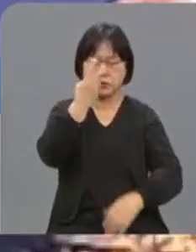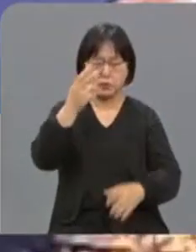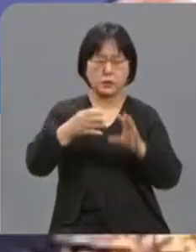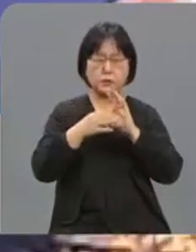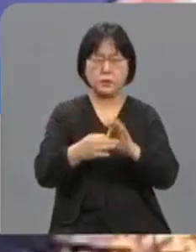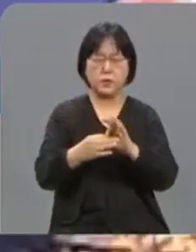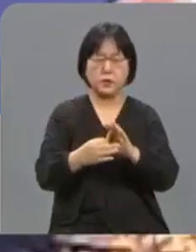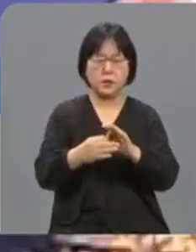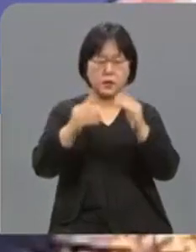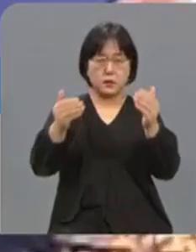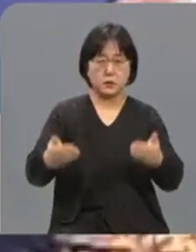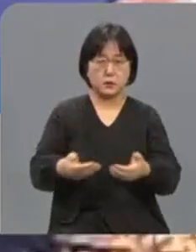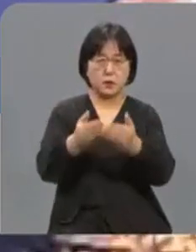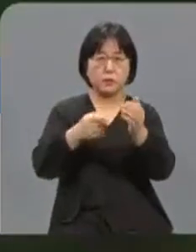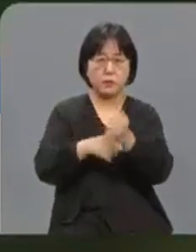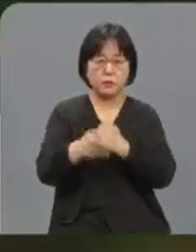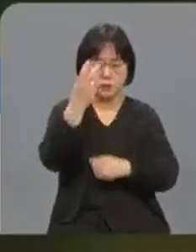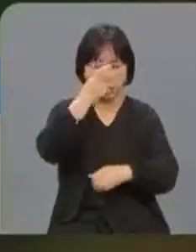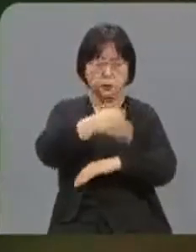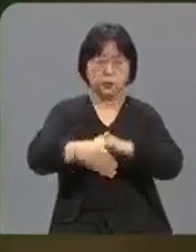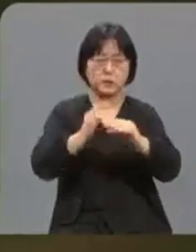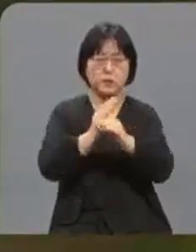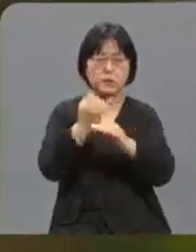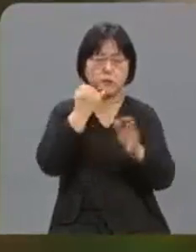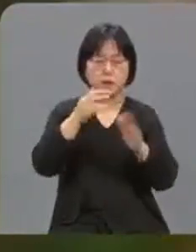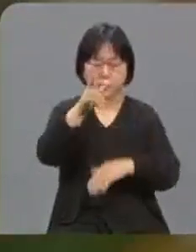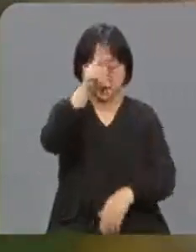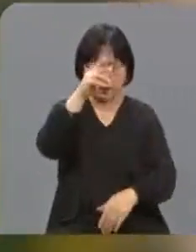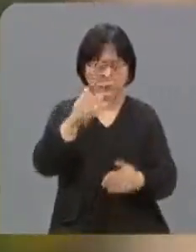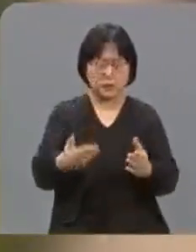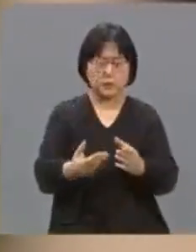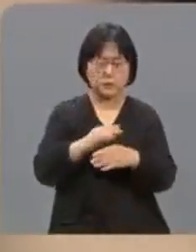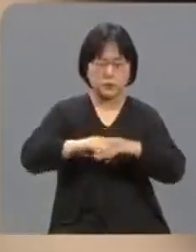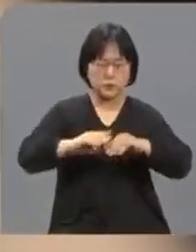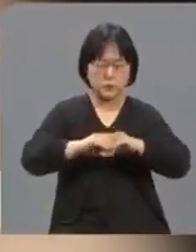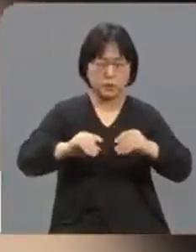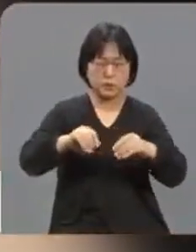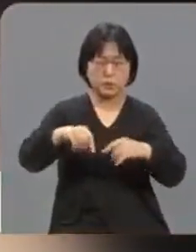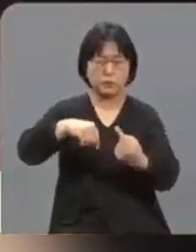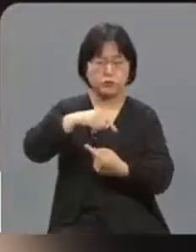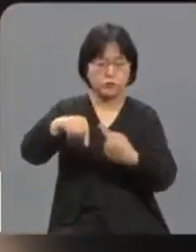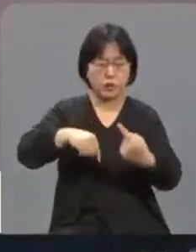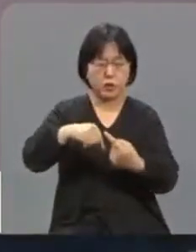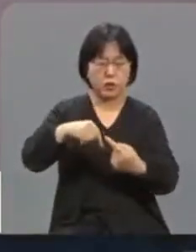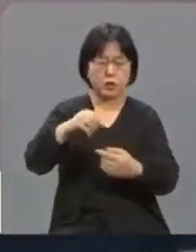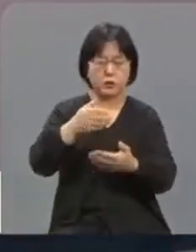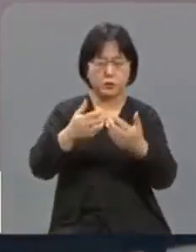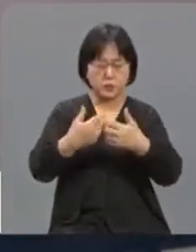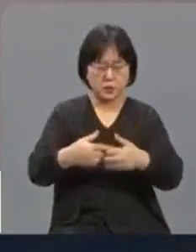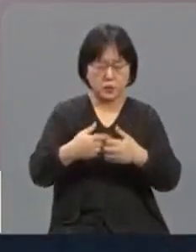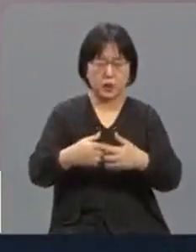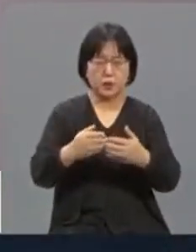사건 경위를 확인하도록 하겠습니다. 해경은 사고 수습이 끝나는 대로 운항 기록 장치와 승선원 조사